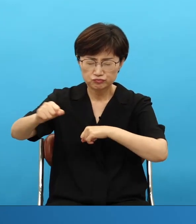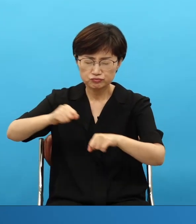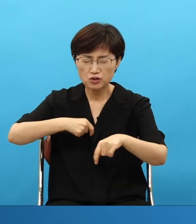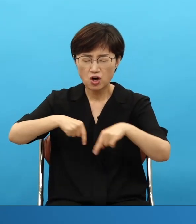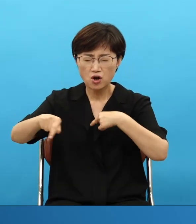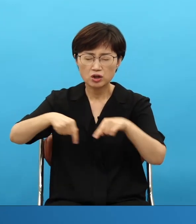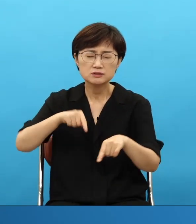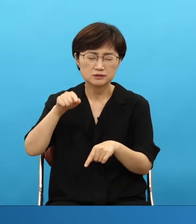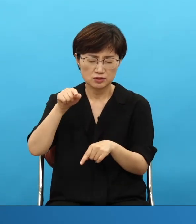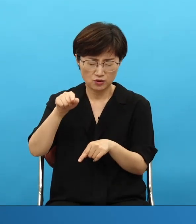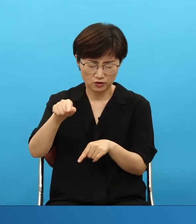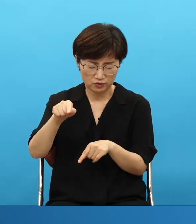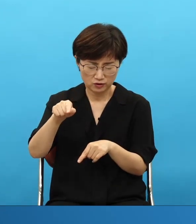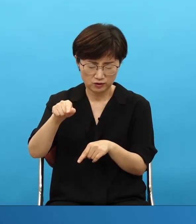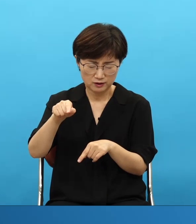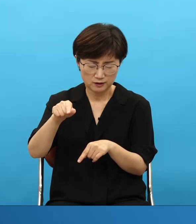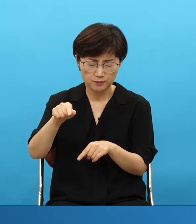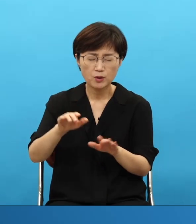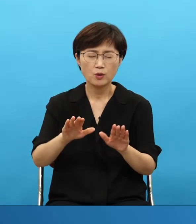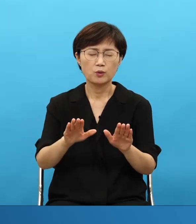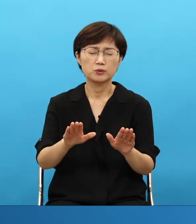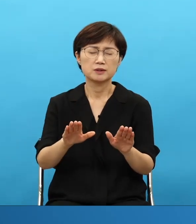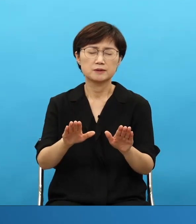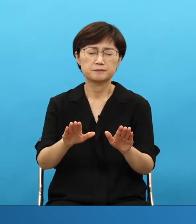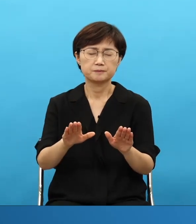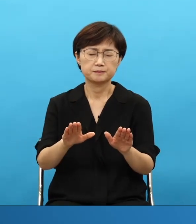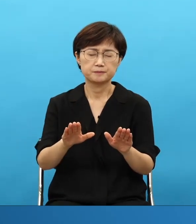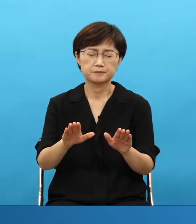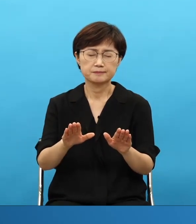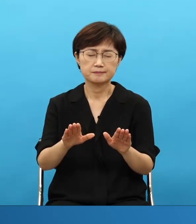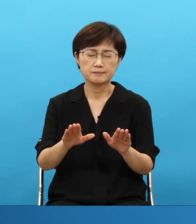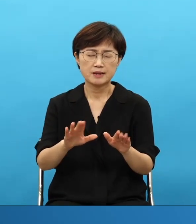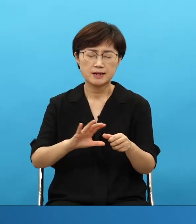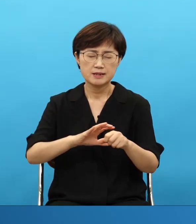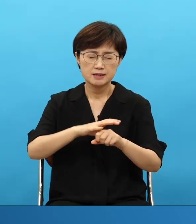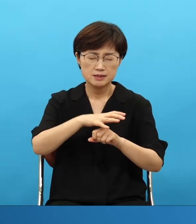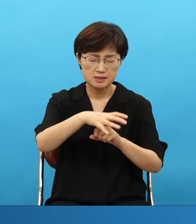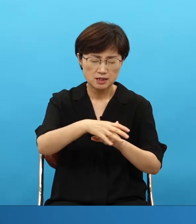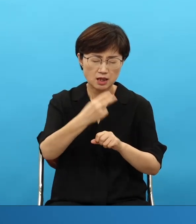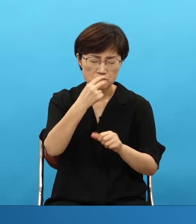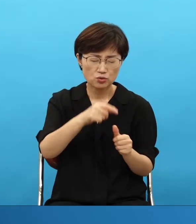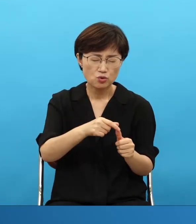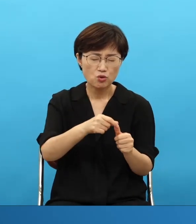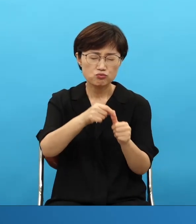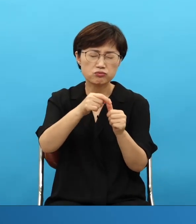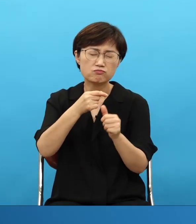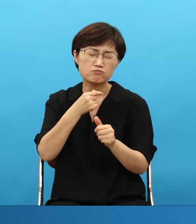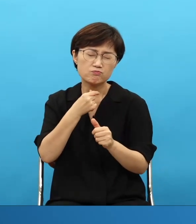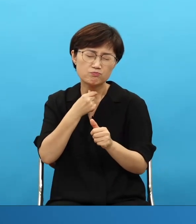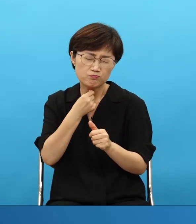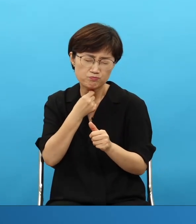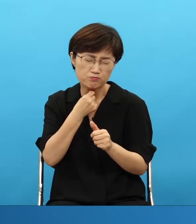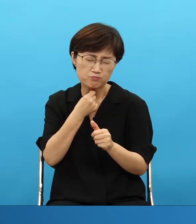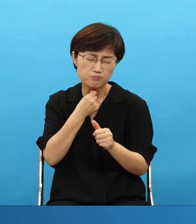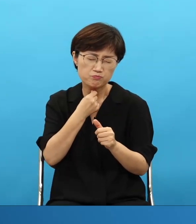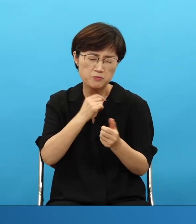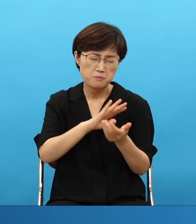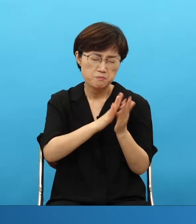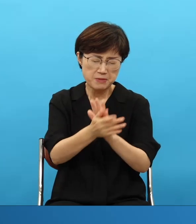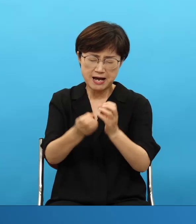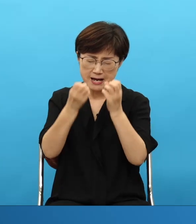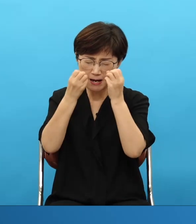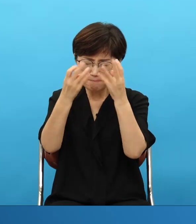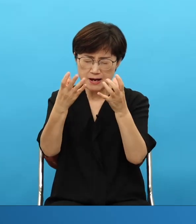The powerful working of the Holy Spirit. 오늘 세계 살릴 천지 개벽의 역사를 이룰